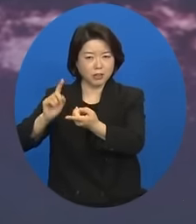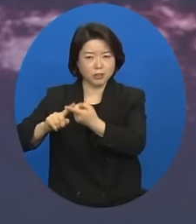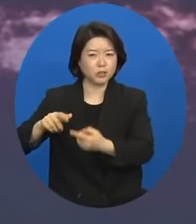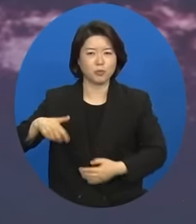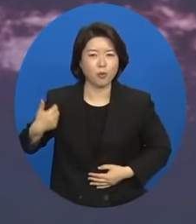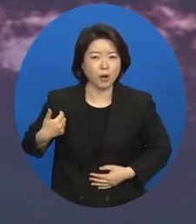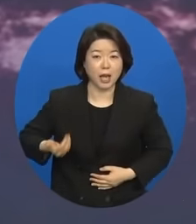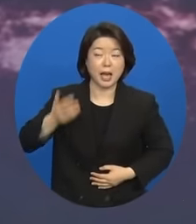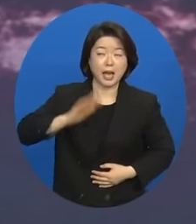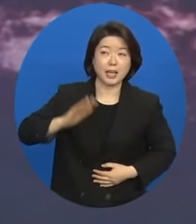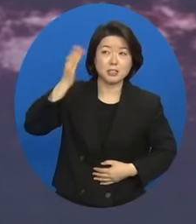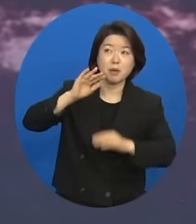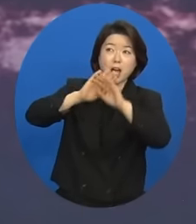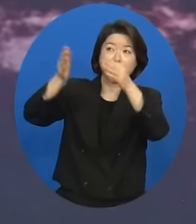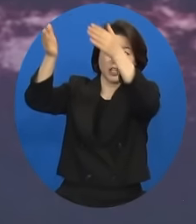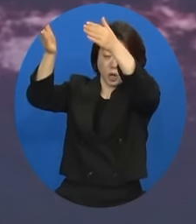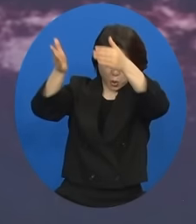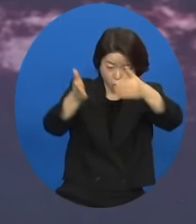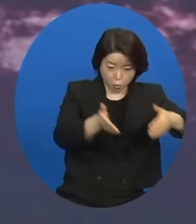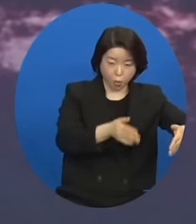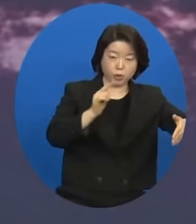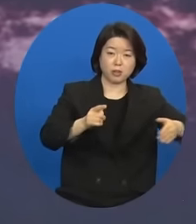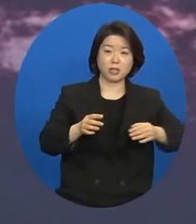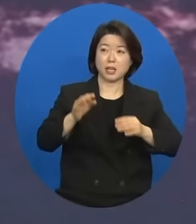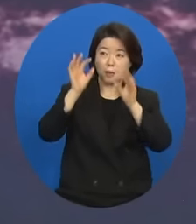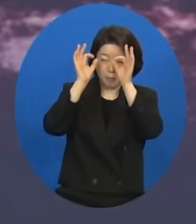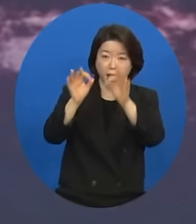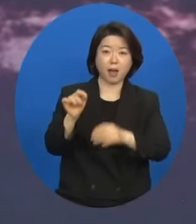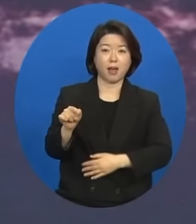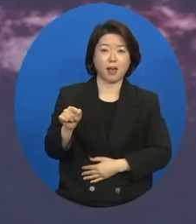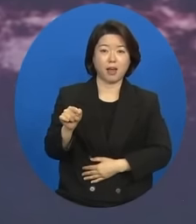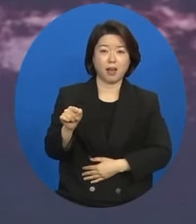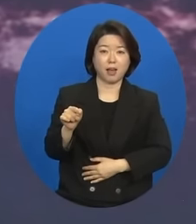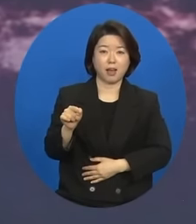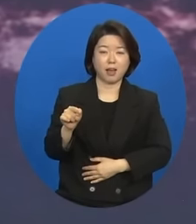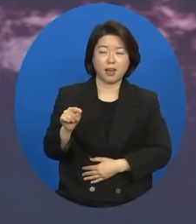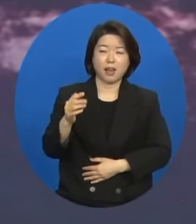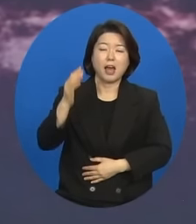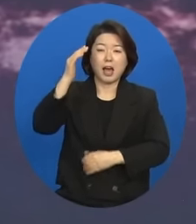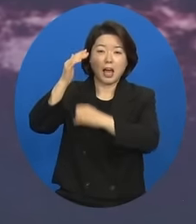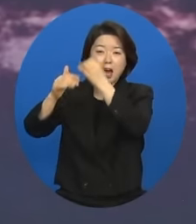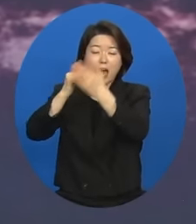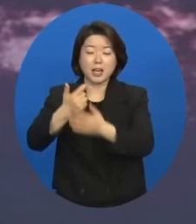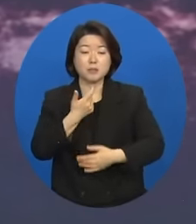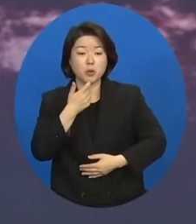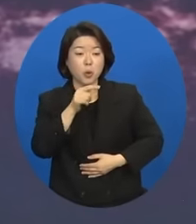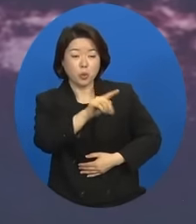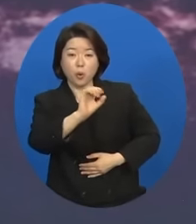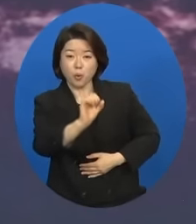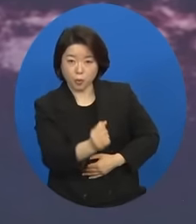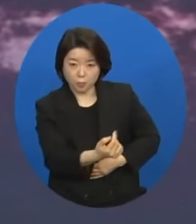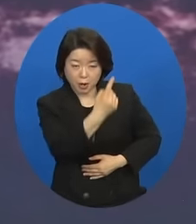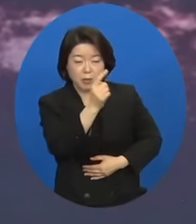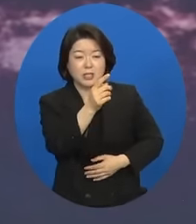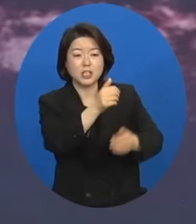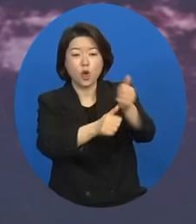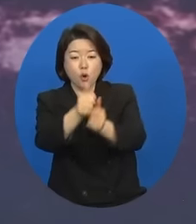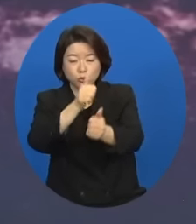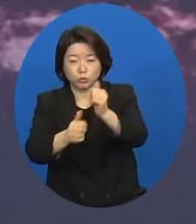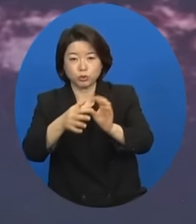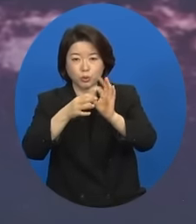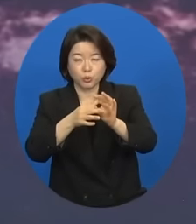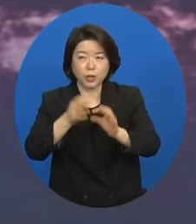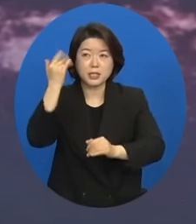하늘로 연결된 길이 있다는 것을 보는 거죠 하나님은 야곱에게 바로 너로 말미암아 너의 후손을 통해서